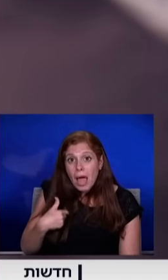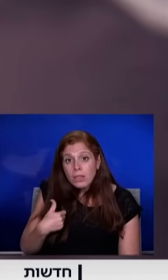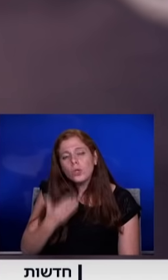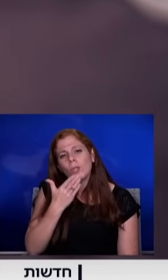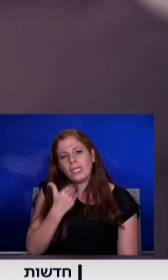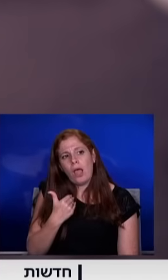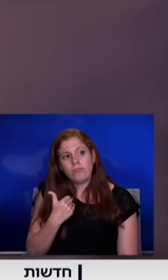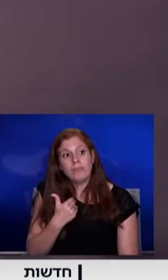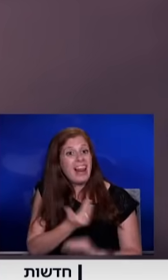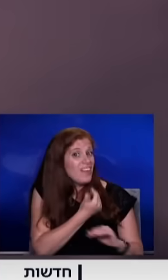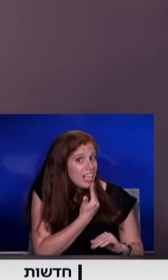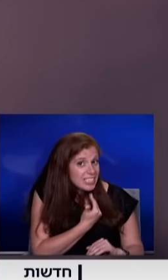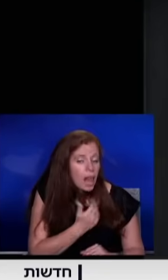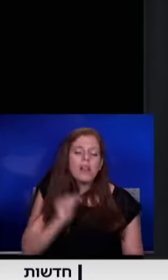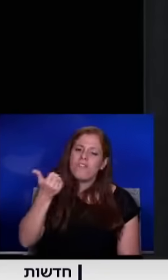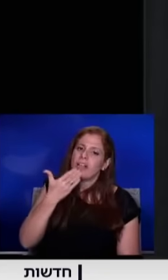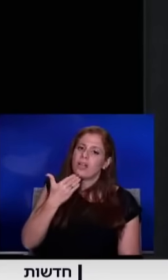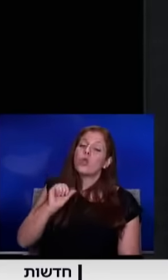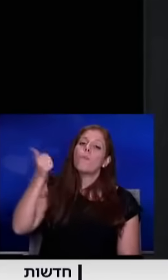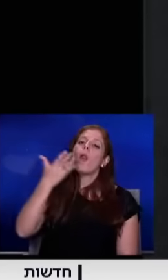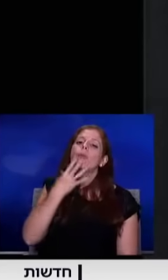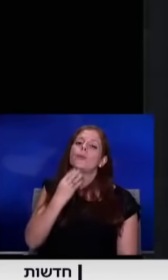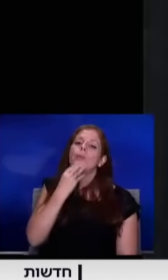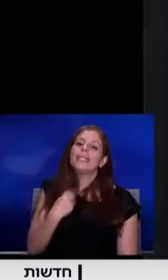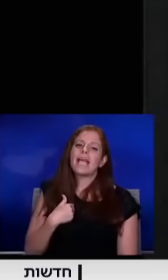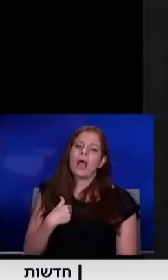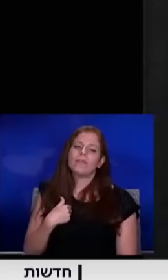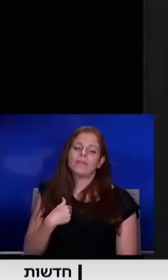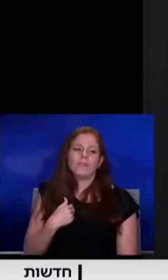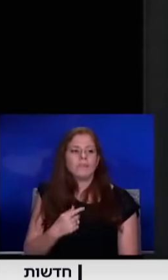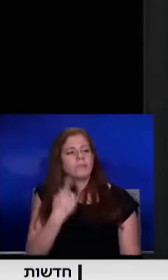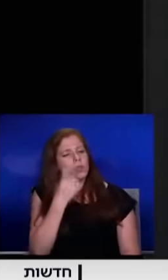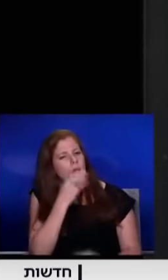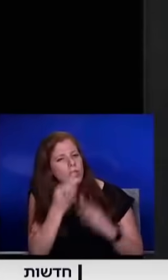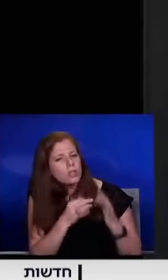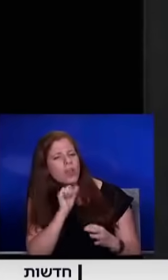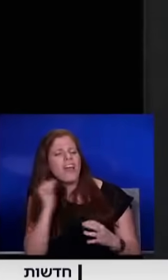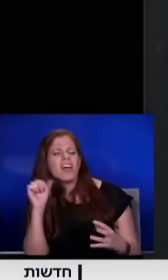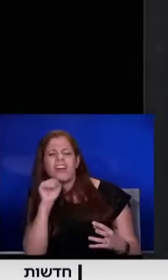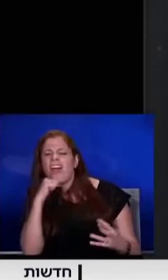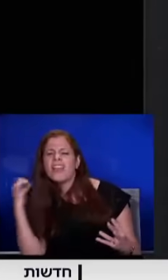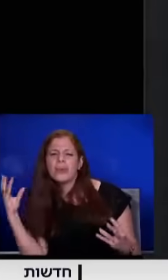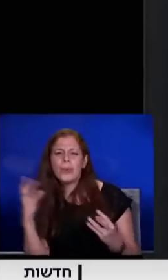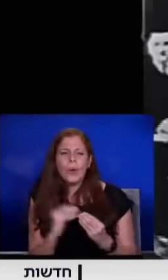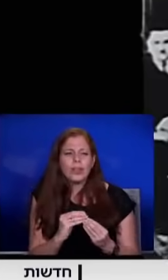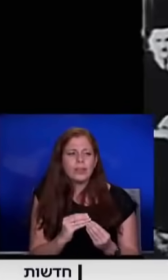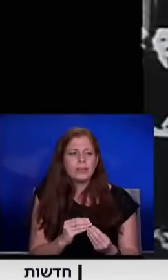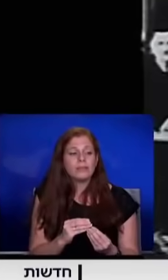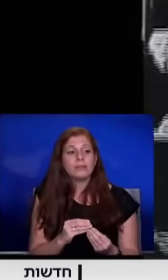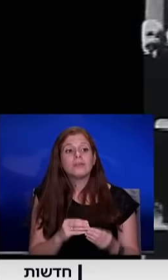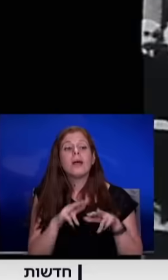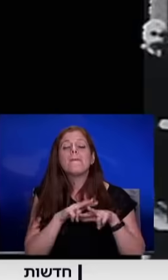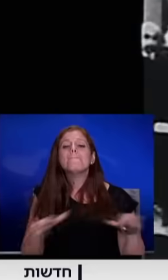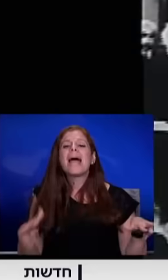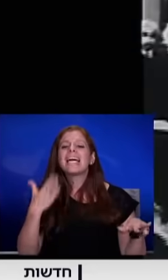ישראלית? לפני ישראלית. אני קודם כל יהודיה. זו אחת השאלות הכי עתיקות בתולדותינו. בארץ